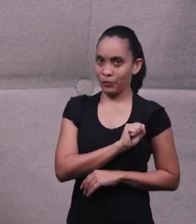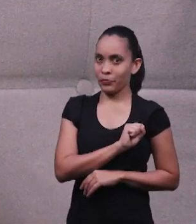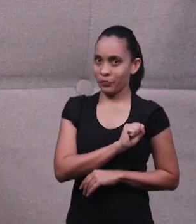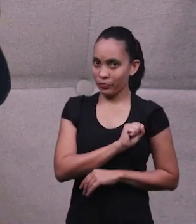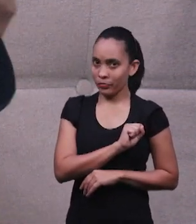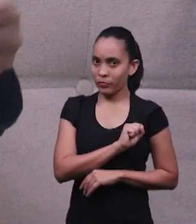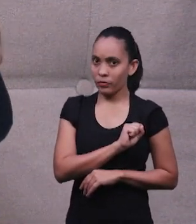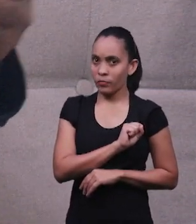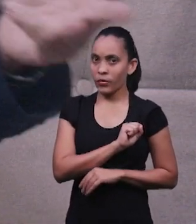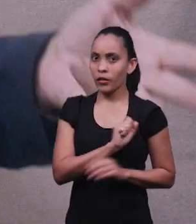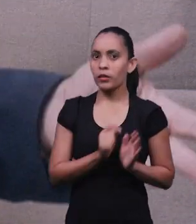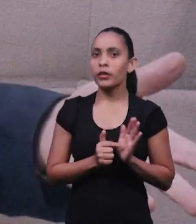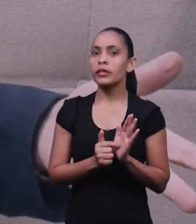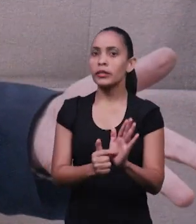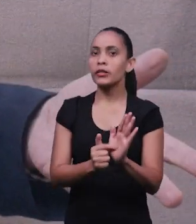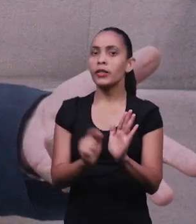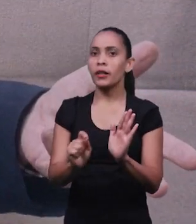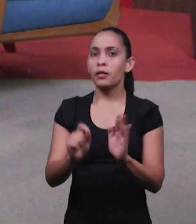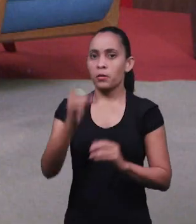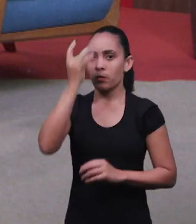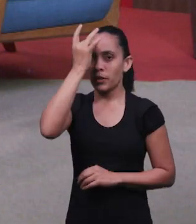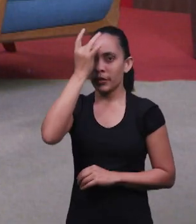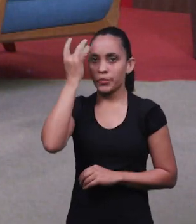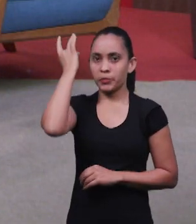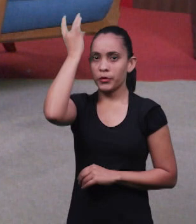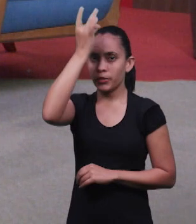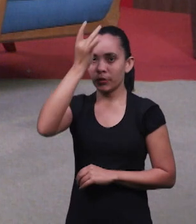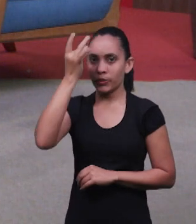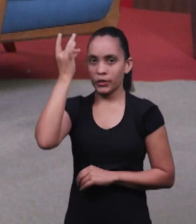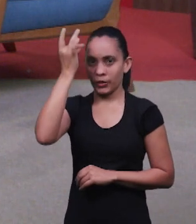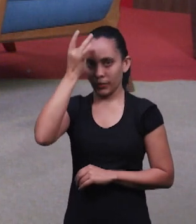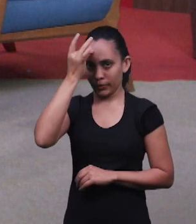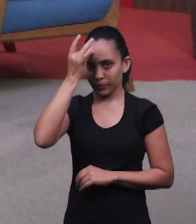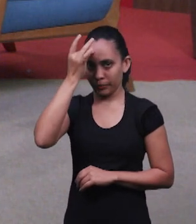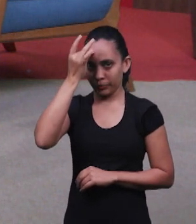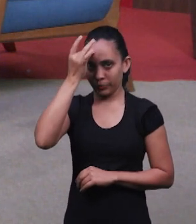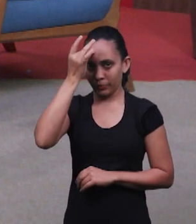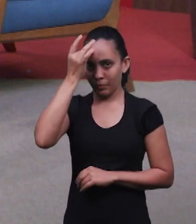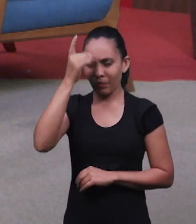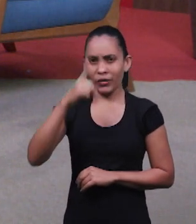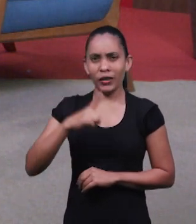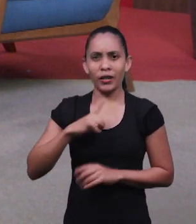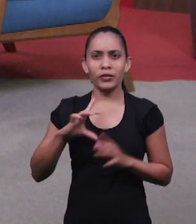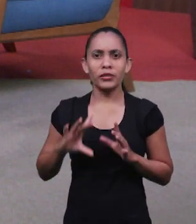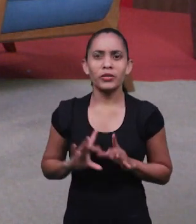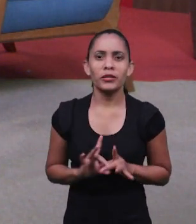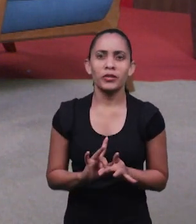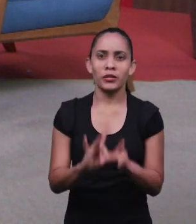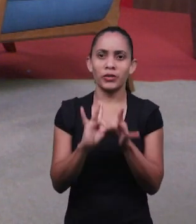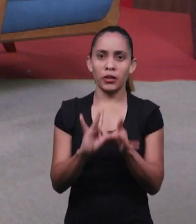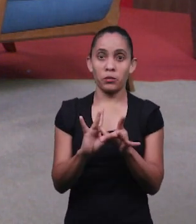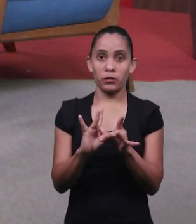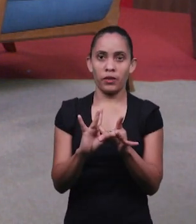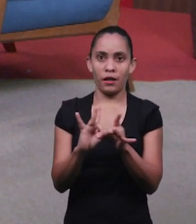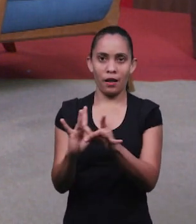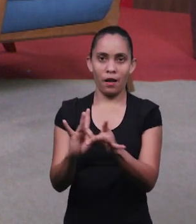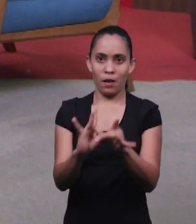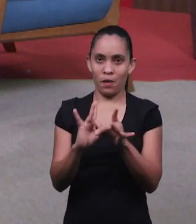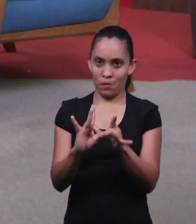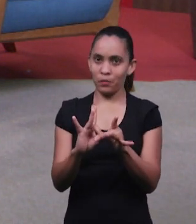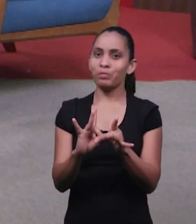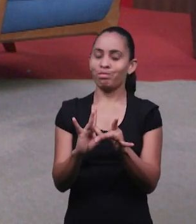qui se trouve dans la figure, dans la personne du Saint-Esprit, qui fait cette union, n'est-ce pas, ce lien de